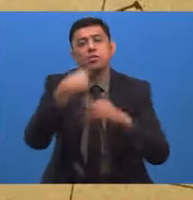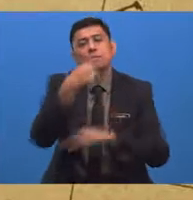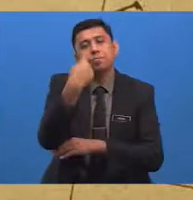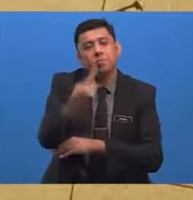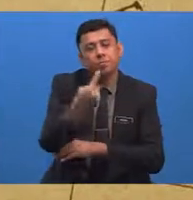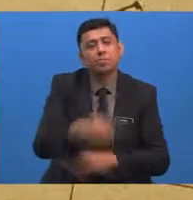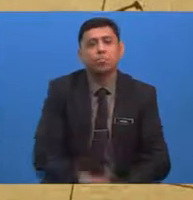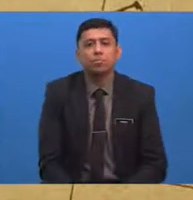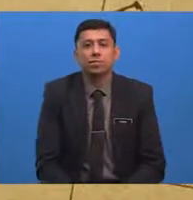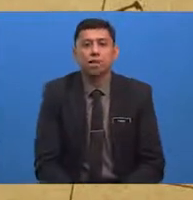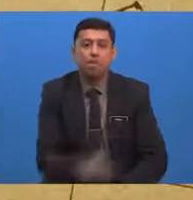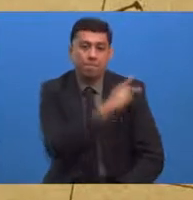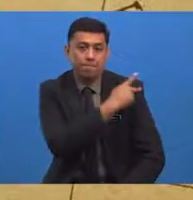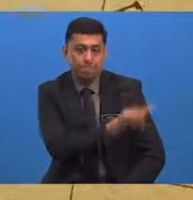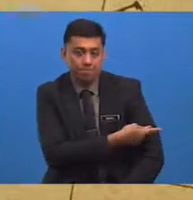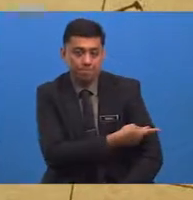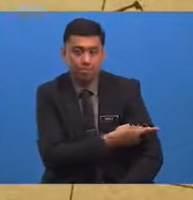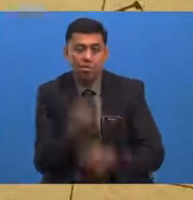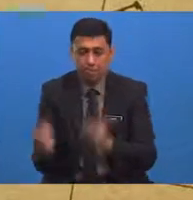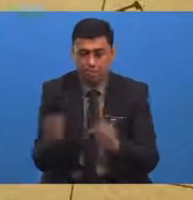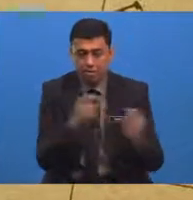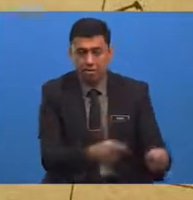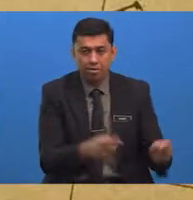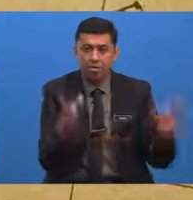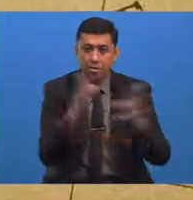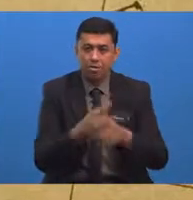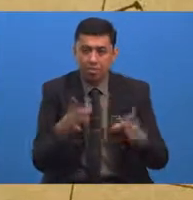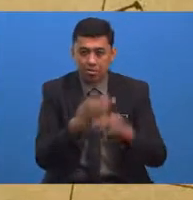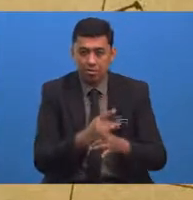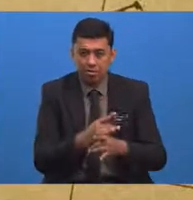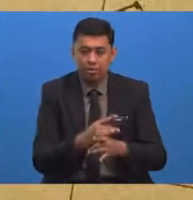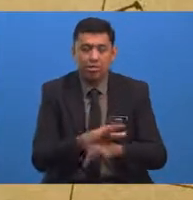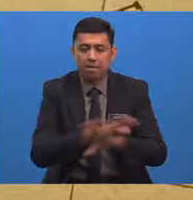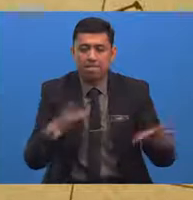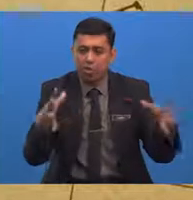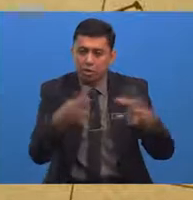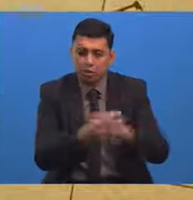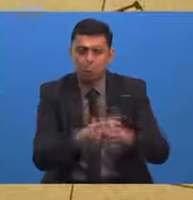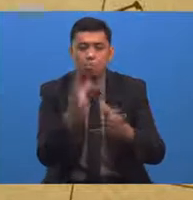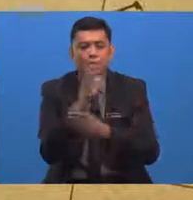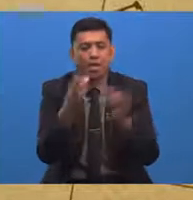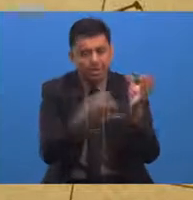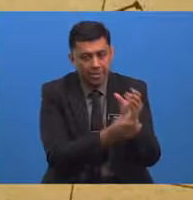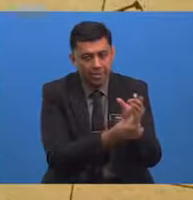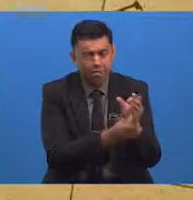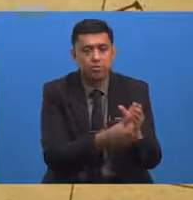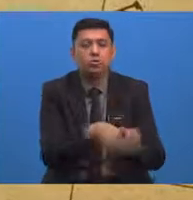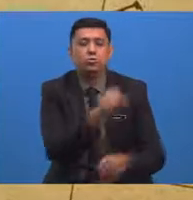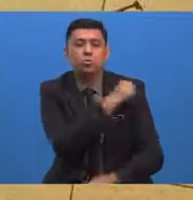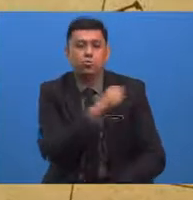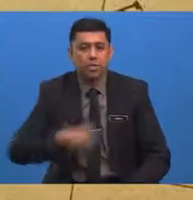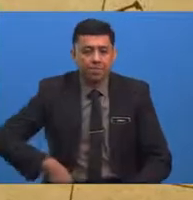pembesar ini berkuasa mentadbir Sarawak tanpa campur tangan Kesultanan Brunei.